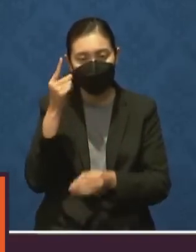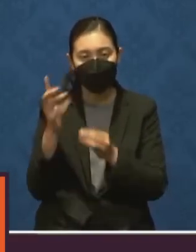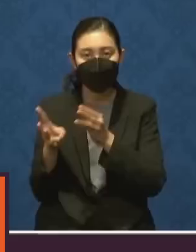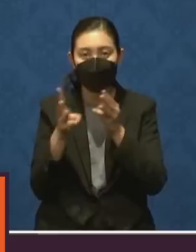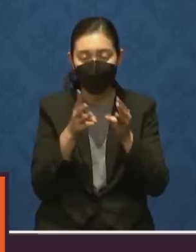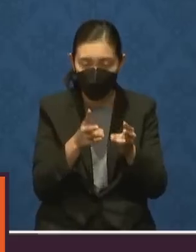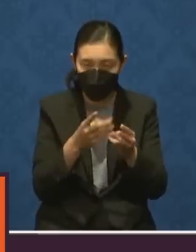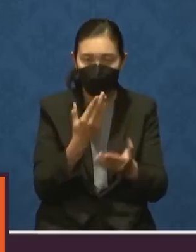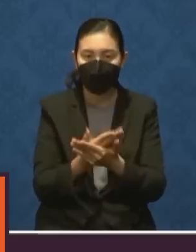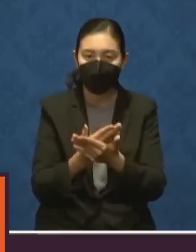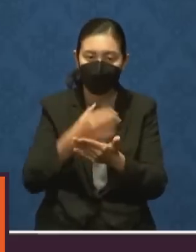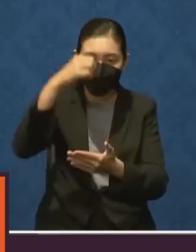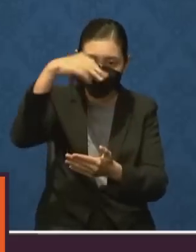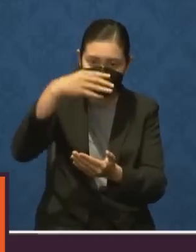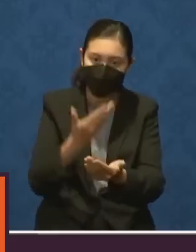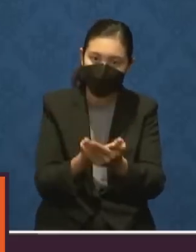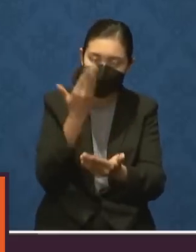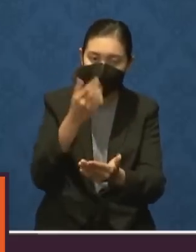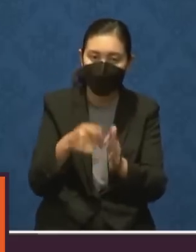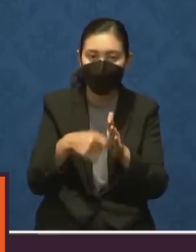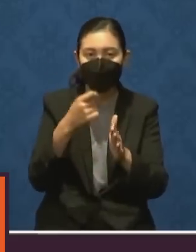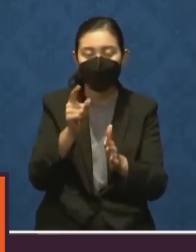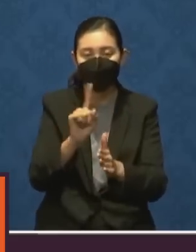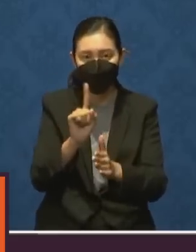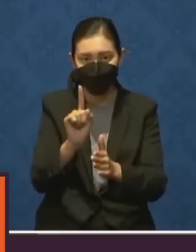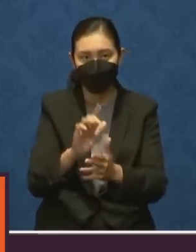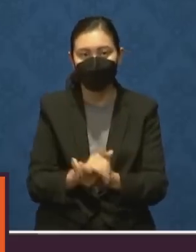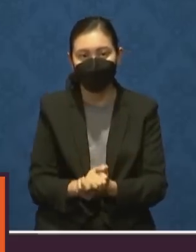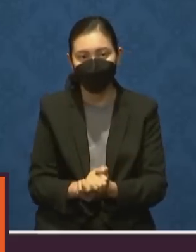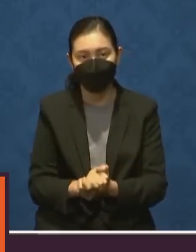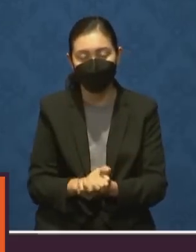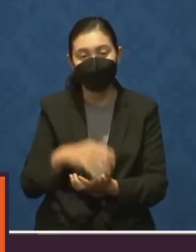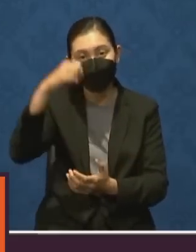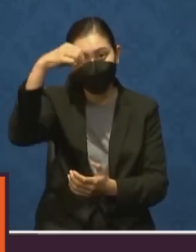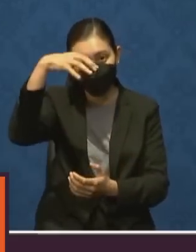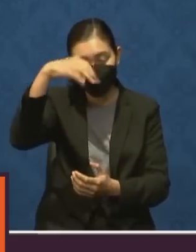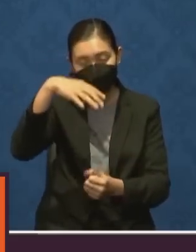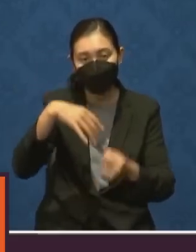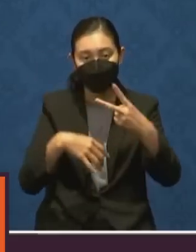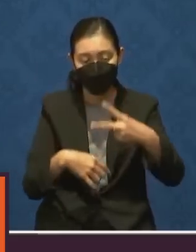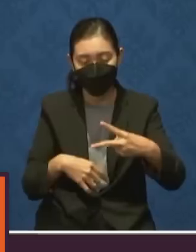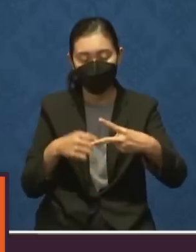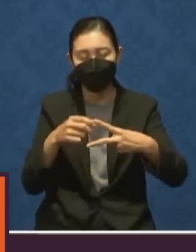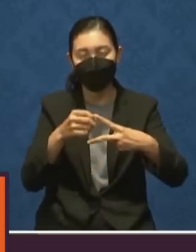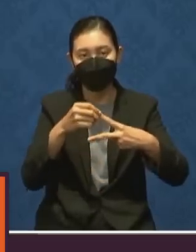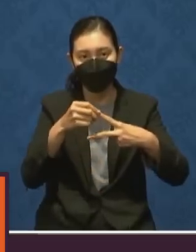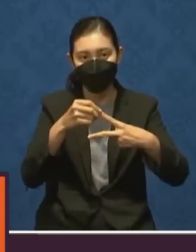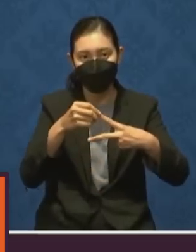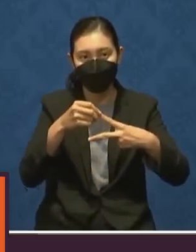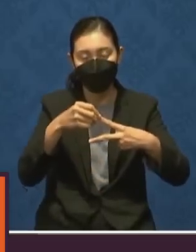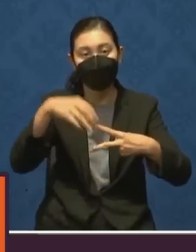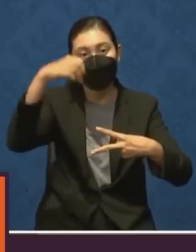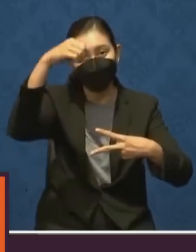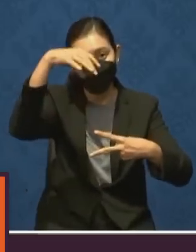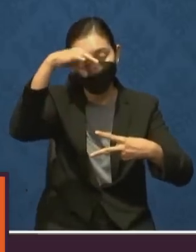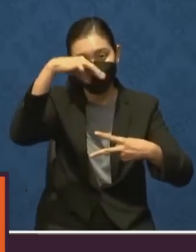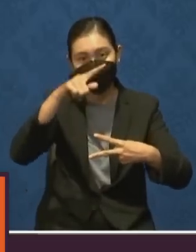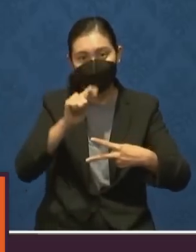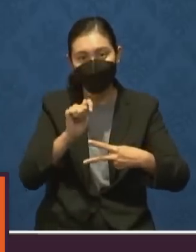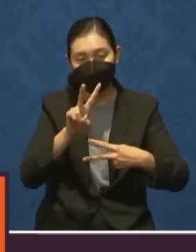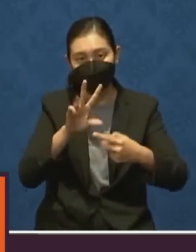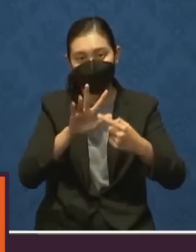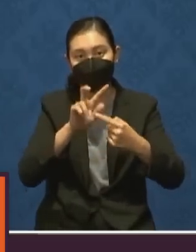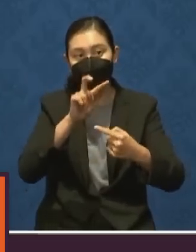ได้อย่ไรนะครับค่าไฟนมัมาจากสองก้อนครับก้อนแรกเขาเรีกวาคาไฟฟาถานปัจุบันคือ 3.